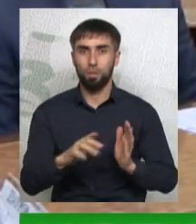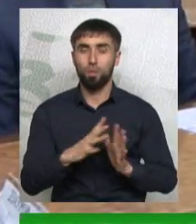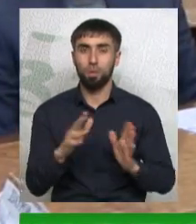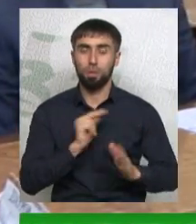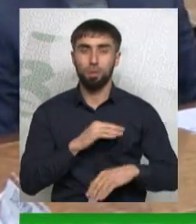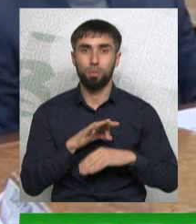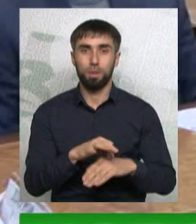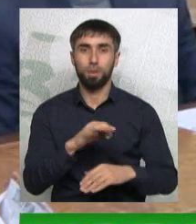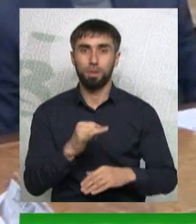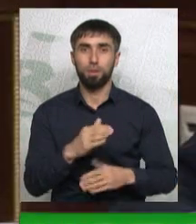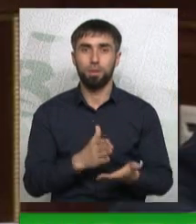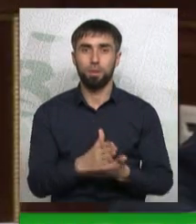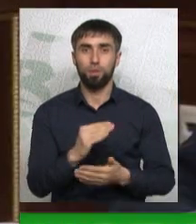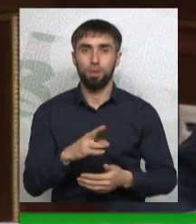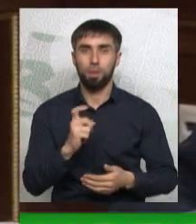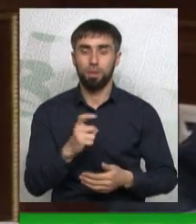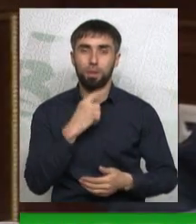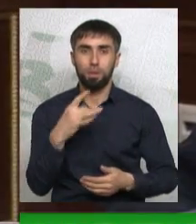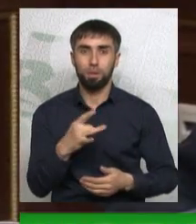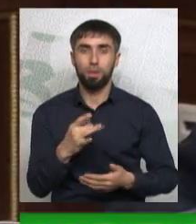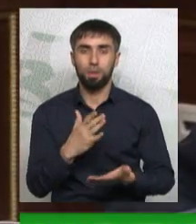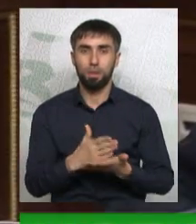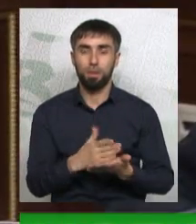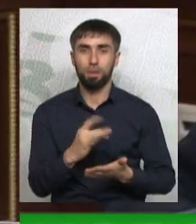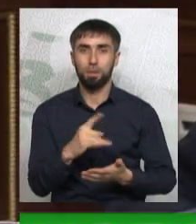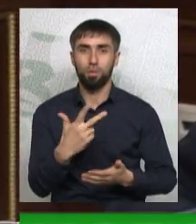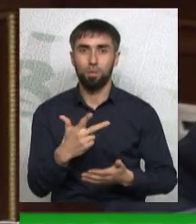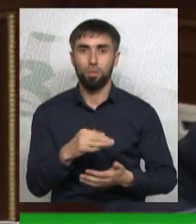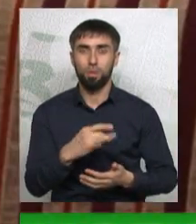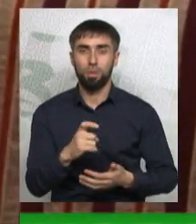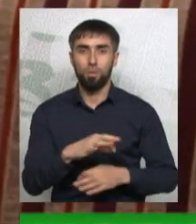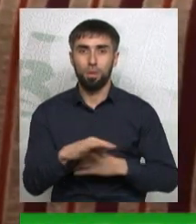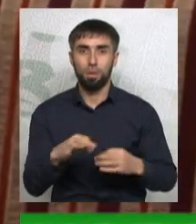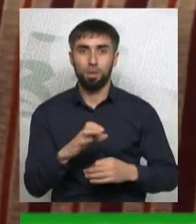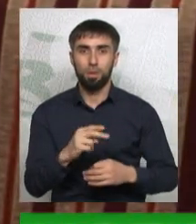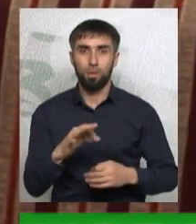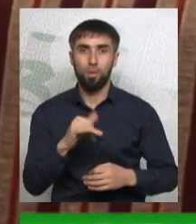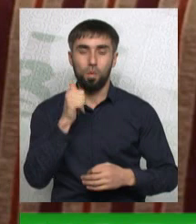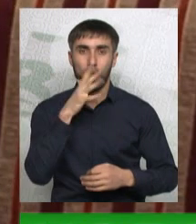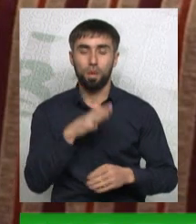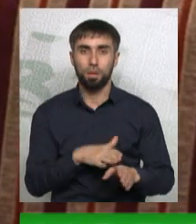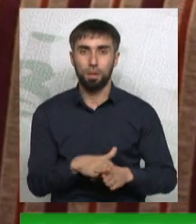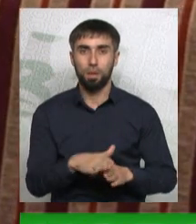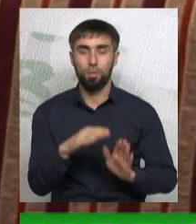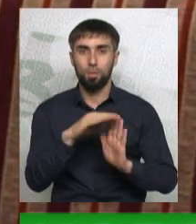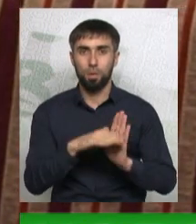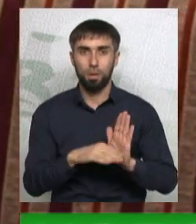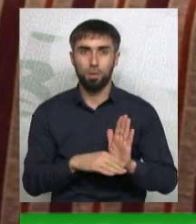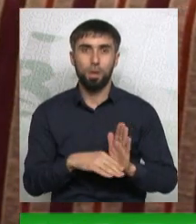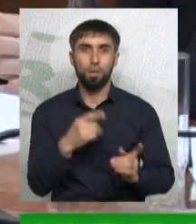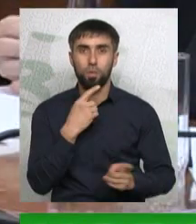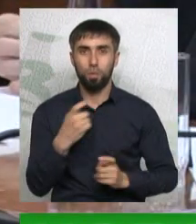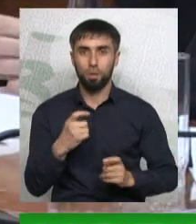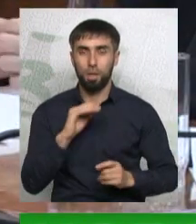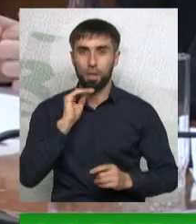Ингушетии проводится и в сфере ЖКХ. Республика является одним из трех пилотных проектов СКФО, в которых реализуются программы